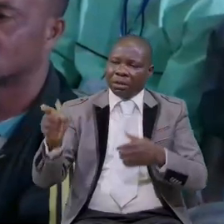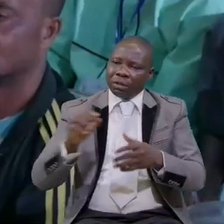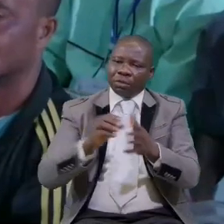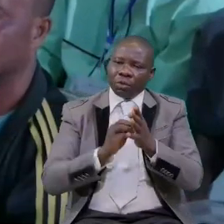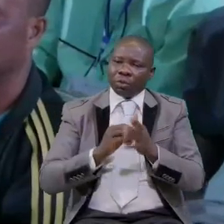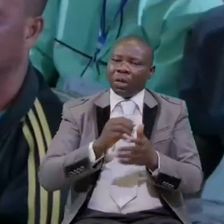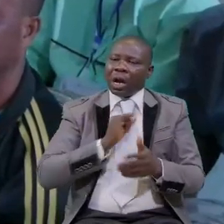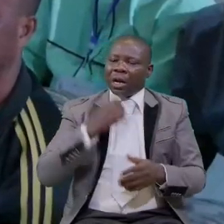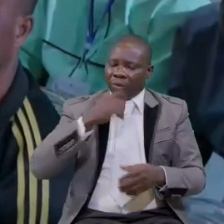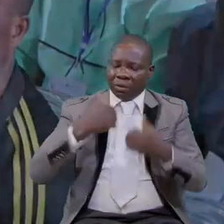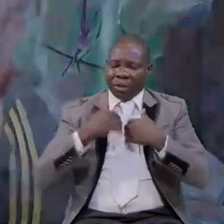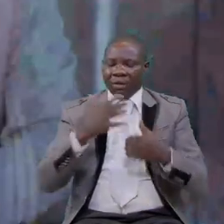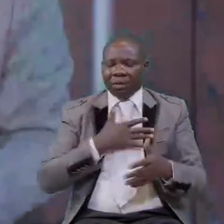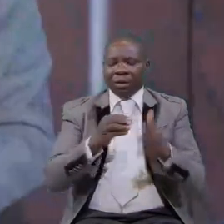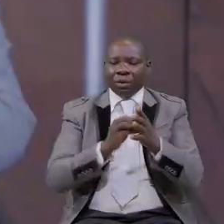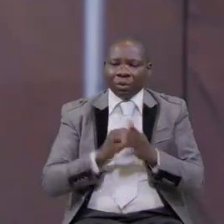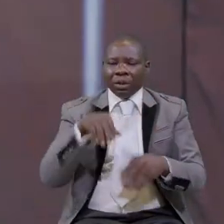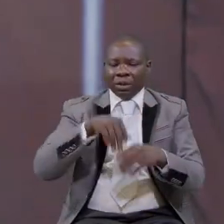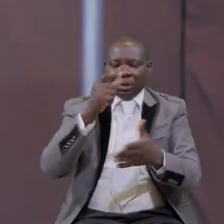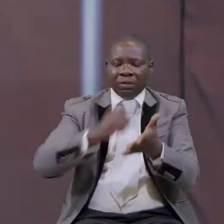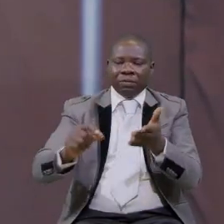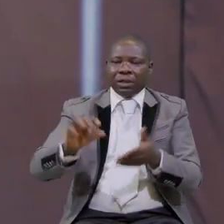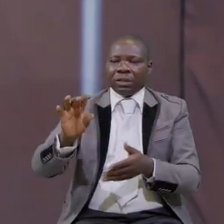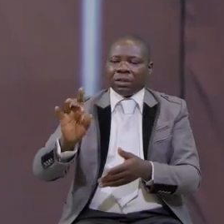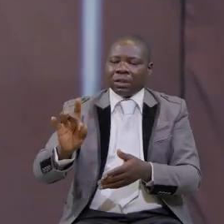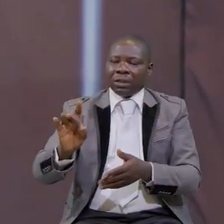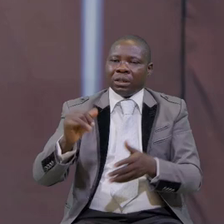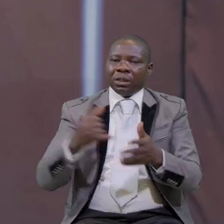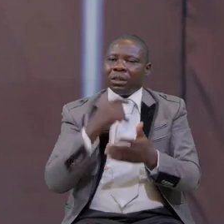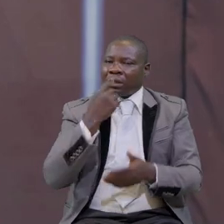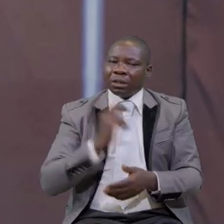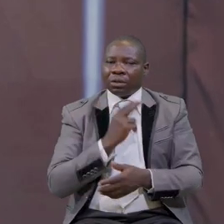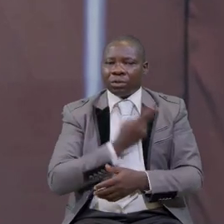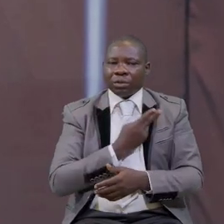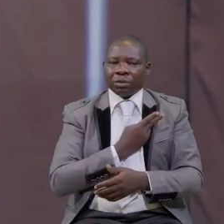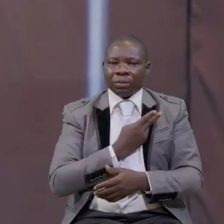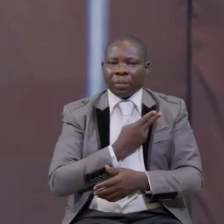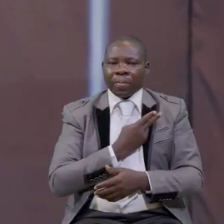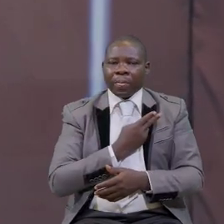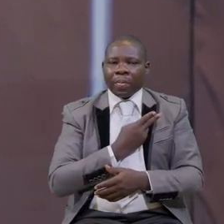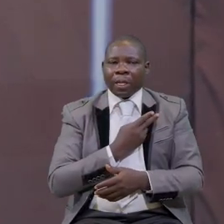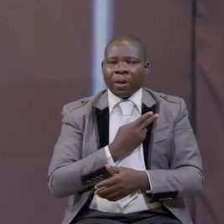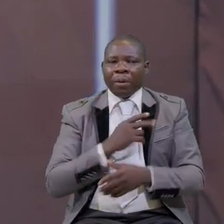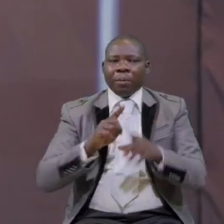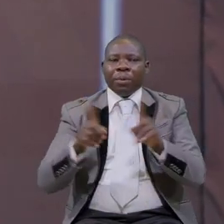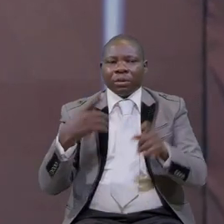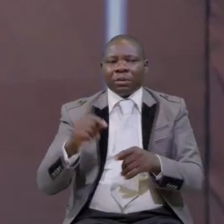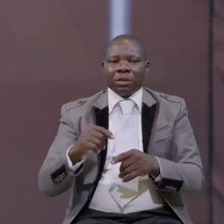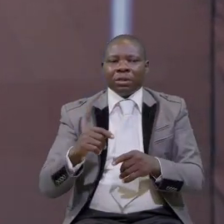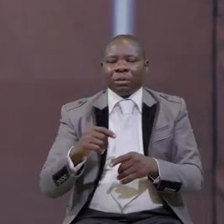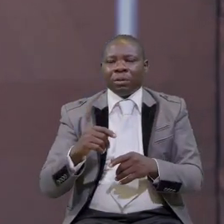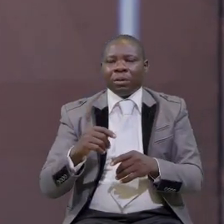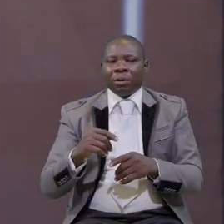Et c'est par l'Esprit de Dieu. Verset 8, il nous dit. En effet, à l'un est